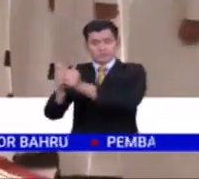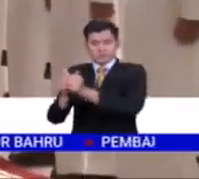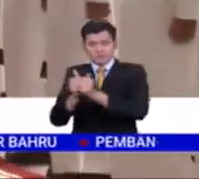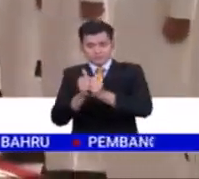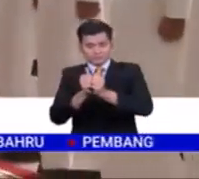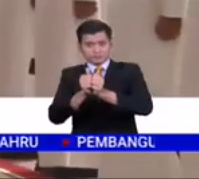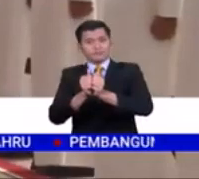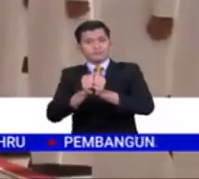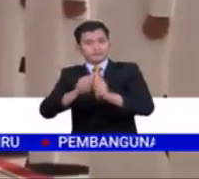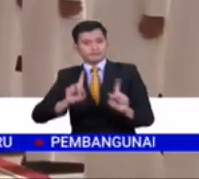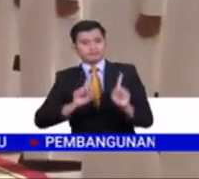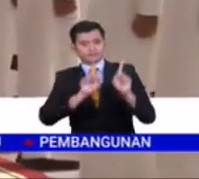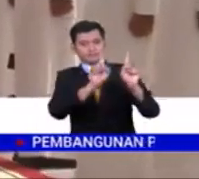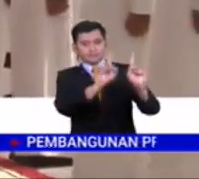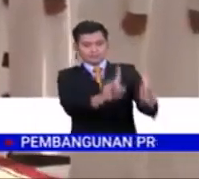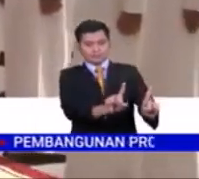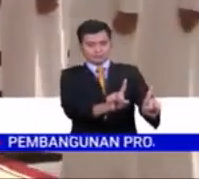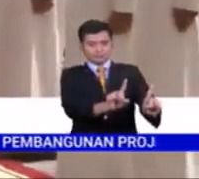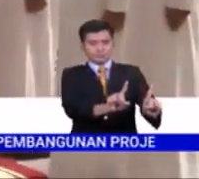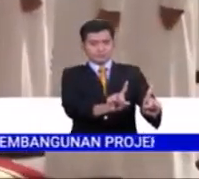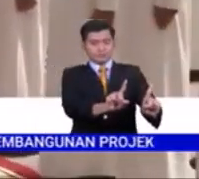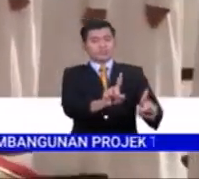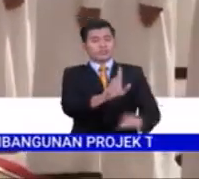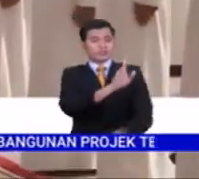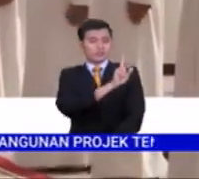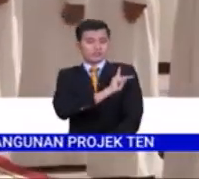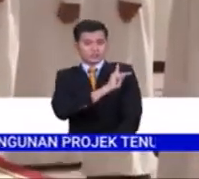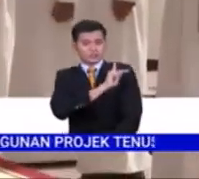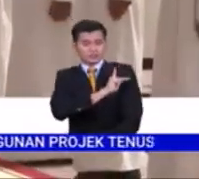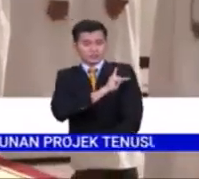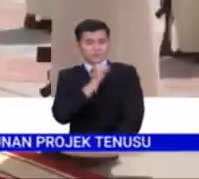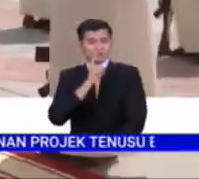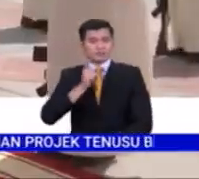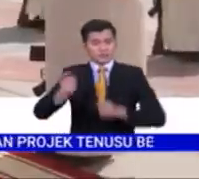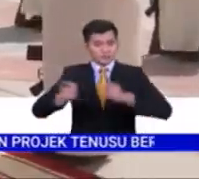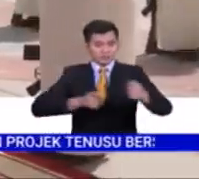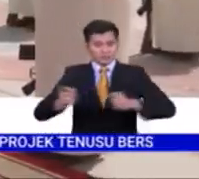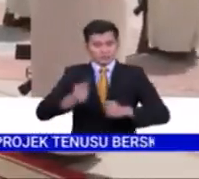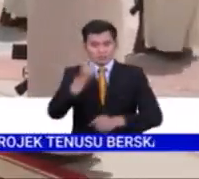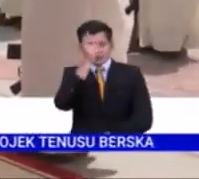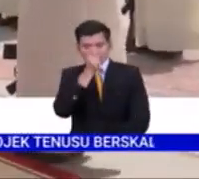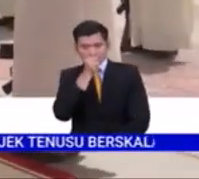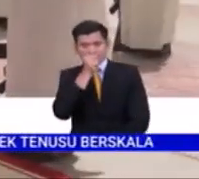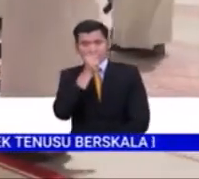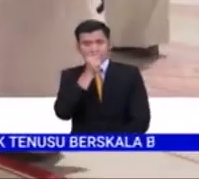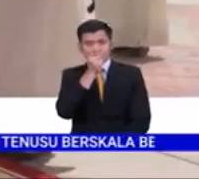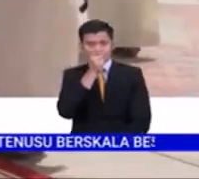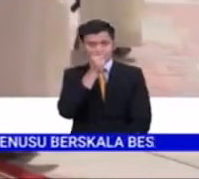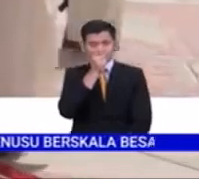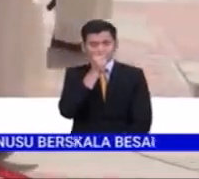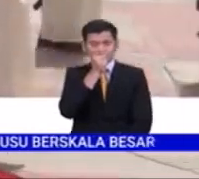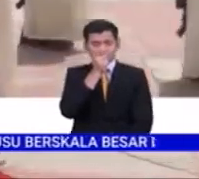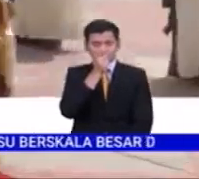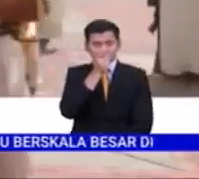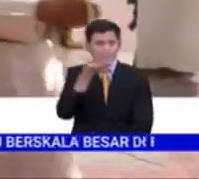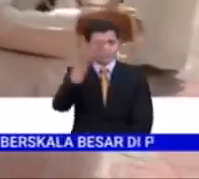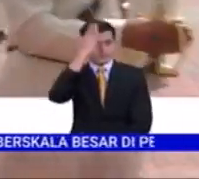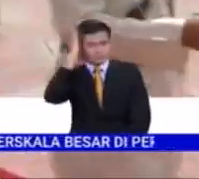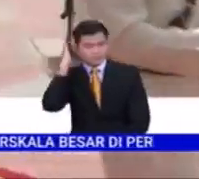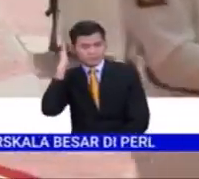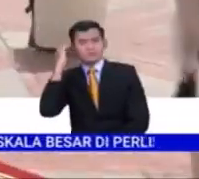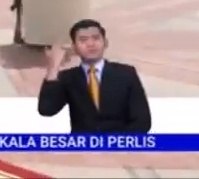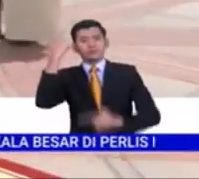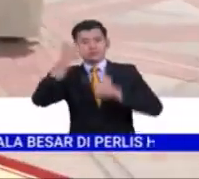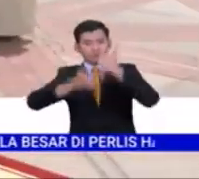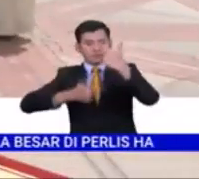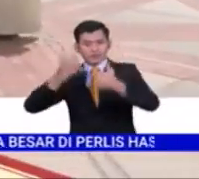Diwan merupakan Dewan Pemerintahan Negara Qatar. Ini merupakan lawatan pertama Dato' Sri Ismail Sabri ke Qatar selepas